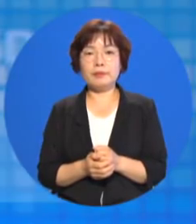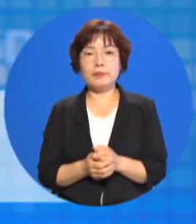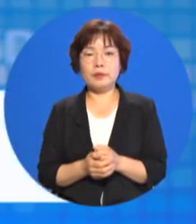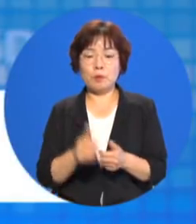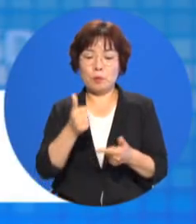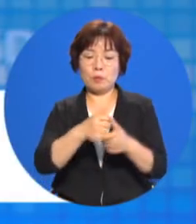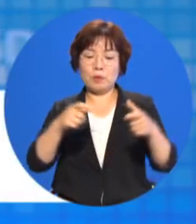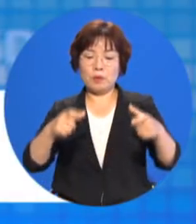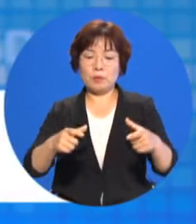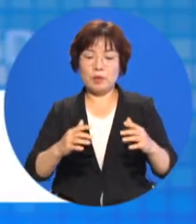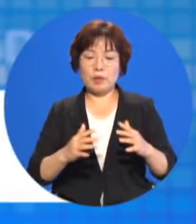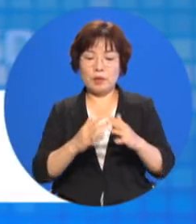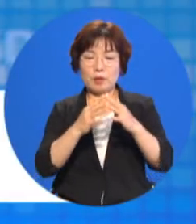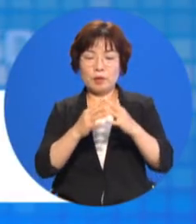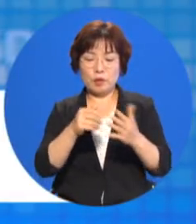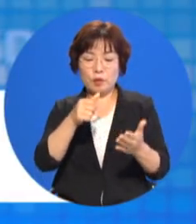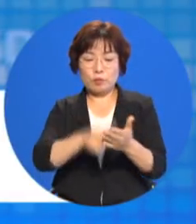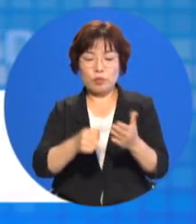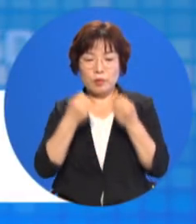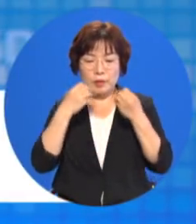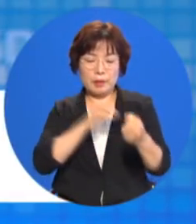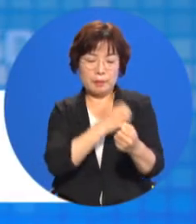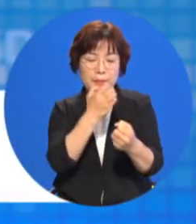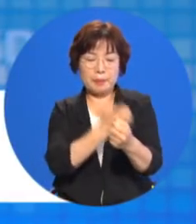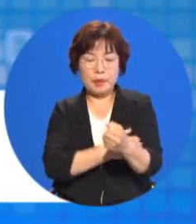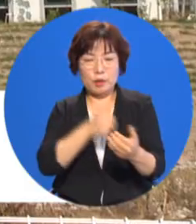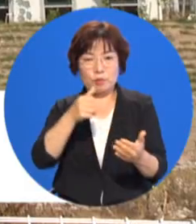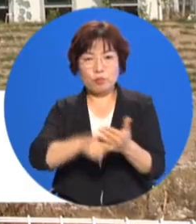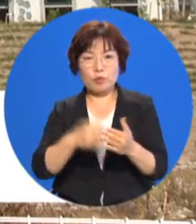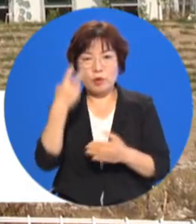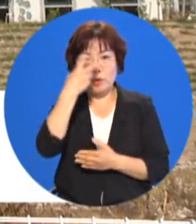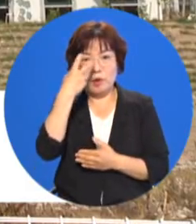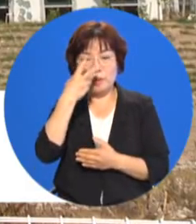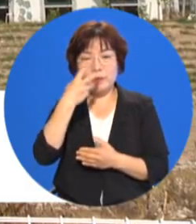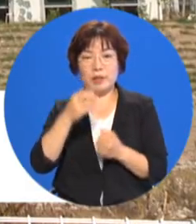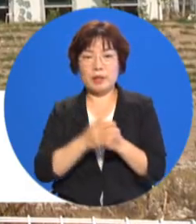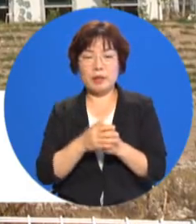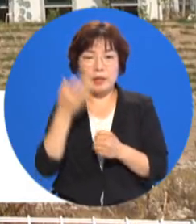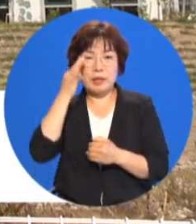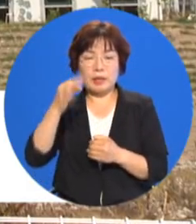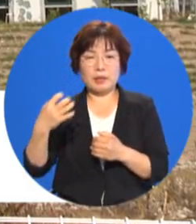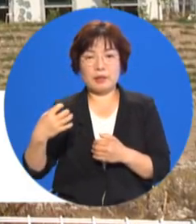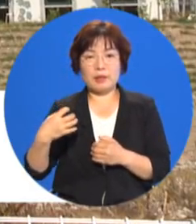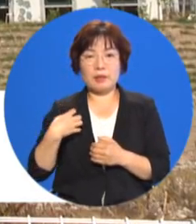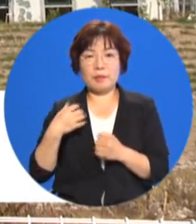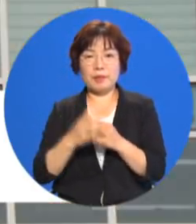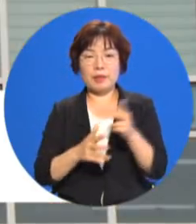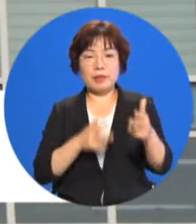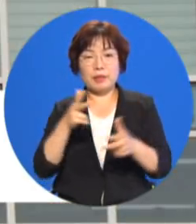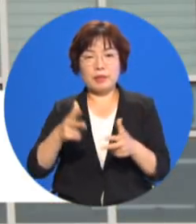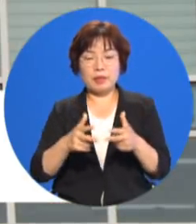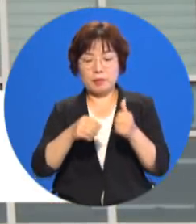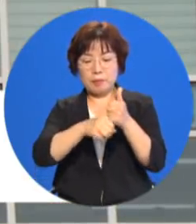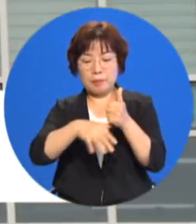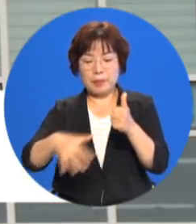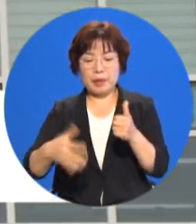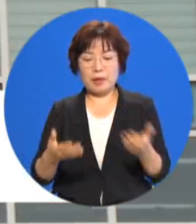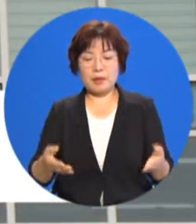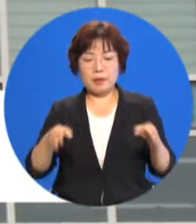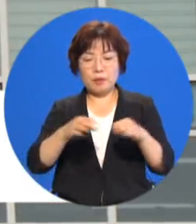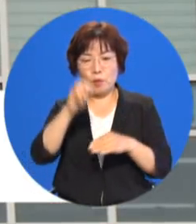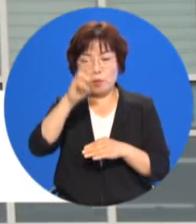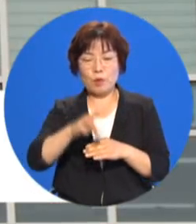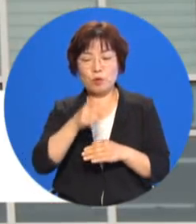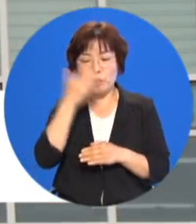호남 지역의 건설 재료와 신재생에너지 제품의 시험, 검사, 인증 업무를 담당하는 산업부 산하 기관이